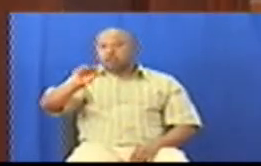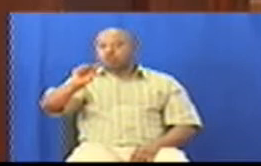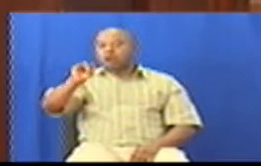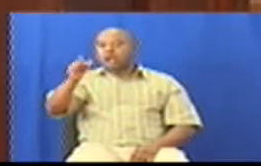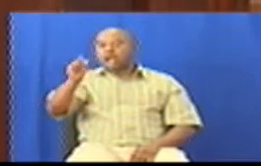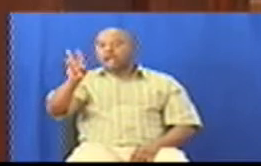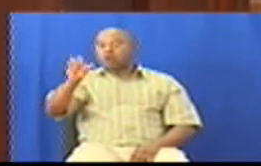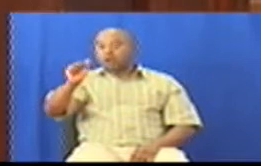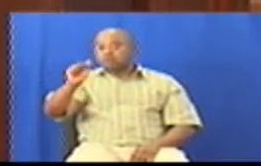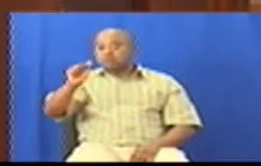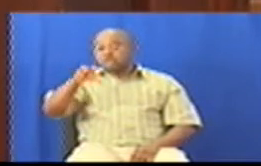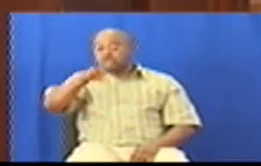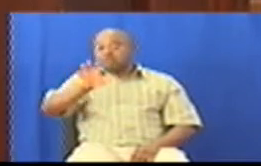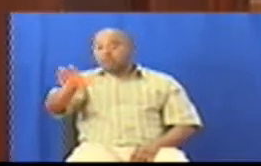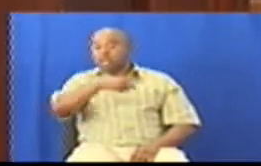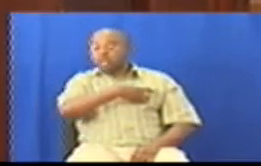pamoja na demokrasia,